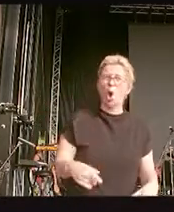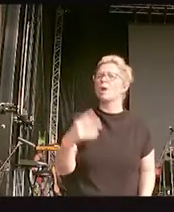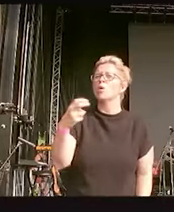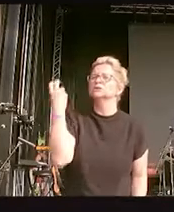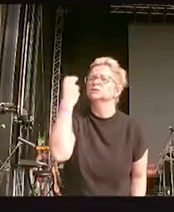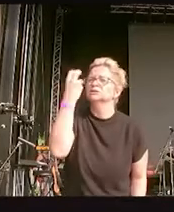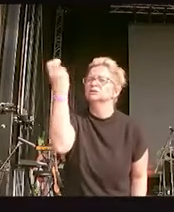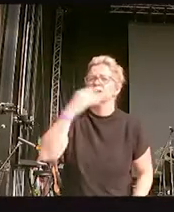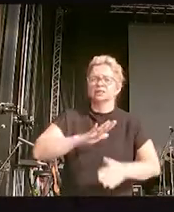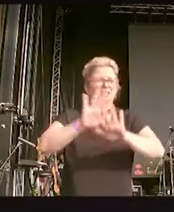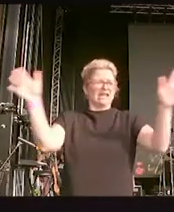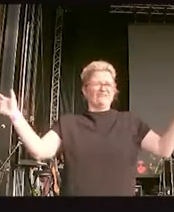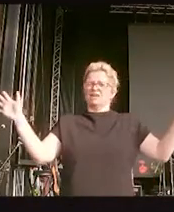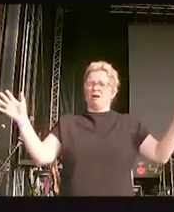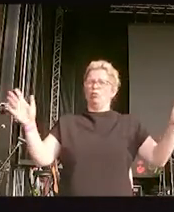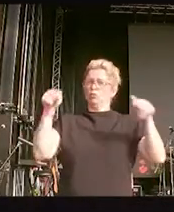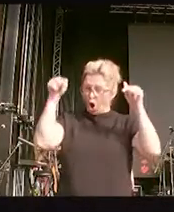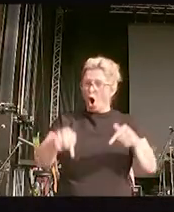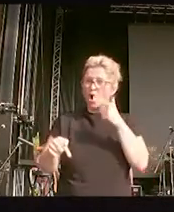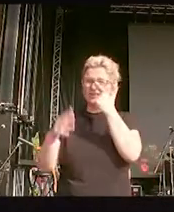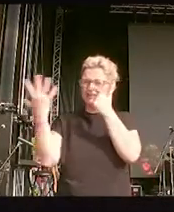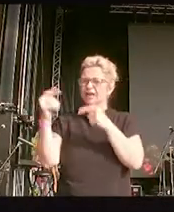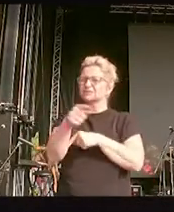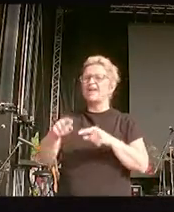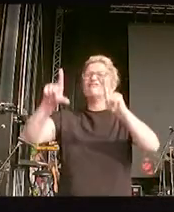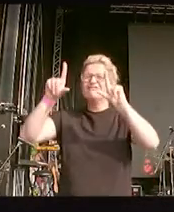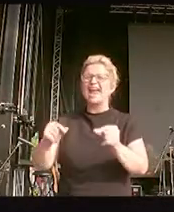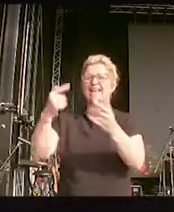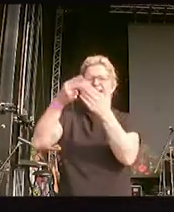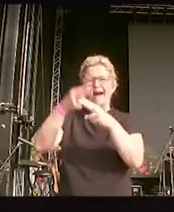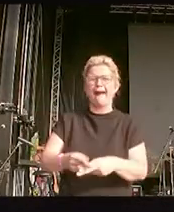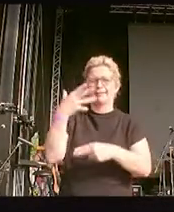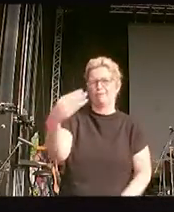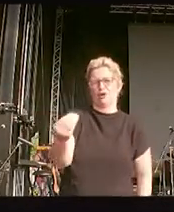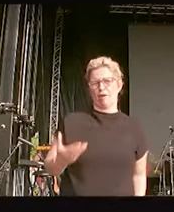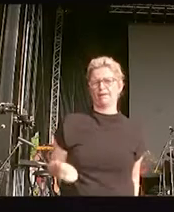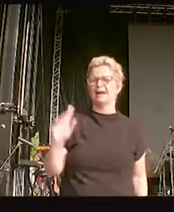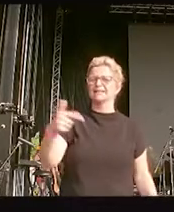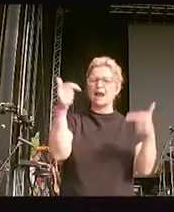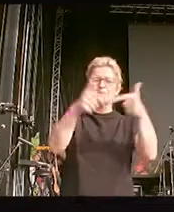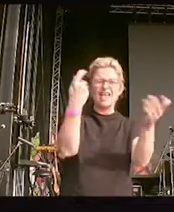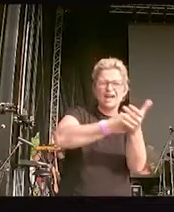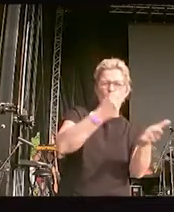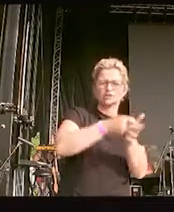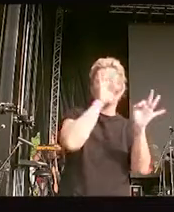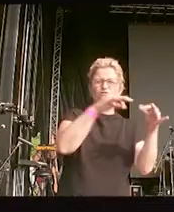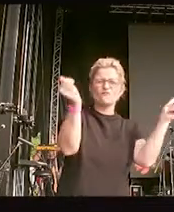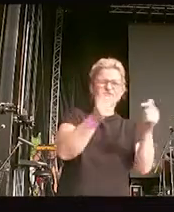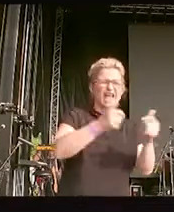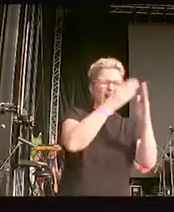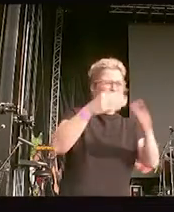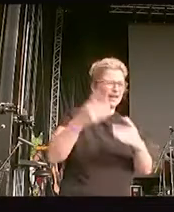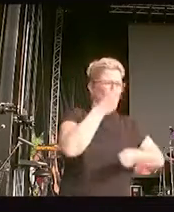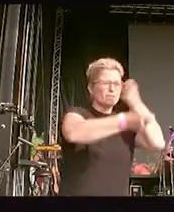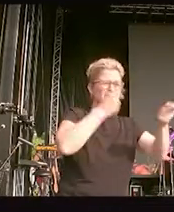gefunden haben, sind heute diejenigen mit niedrigen Renten, die ihre Pflegekosten in den Pflegeeinrichtungen nicht mehr bezahlen